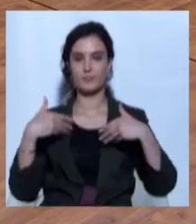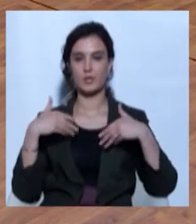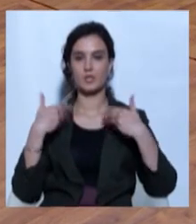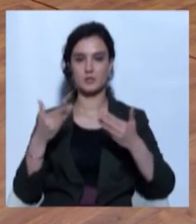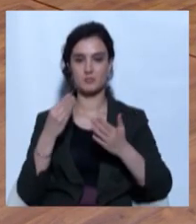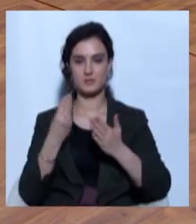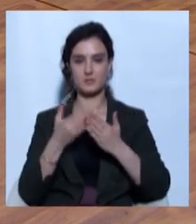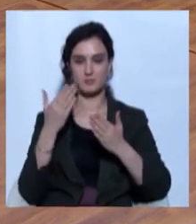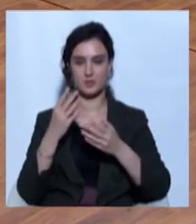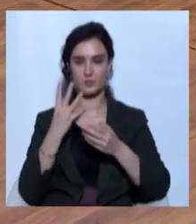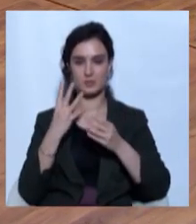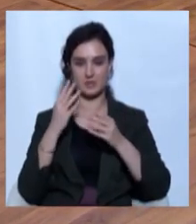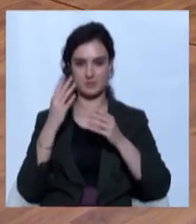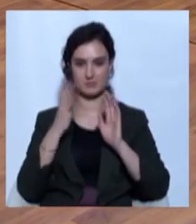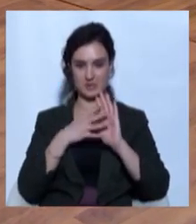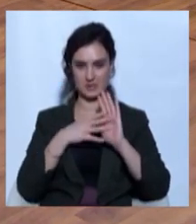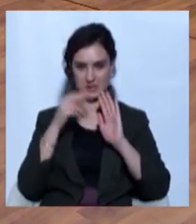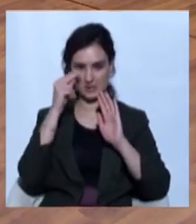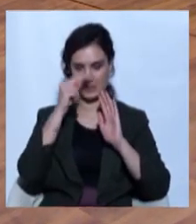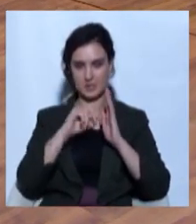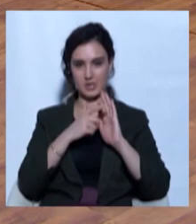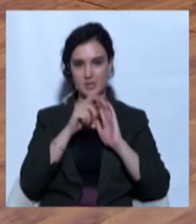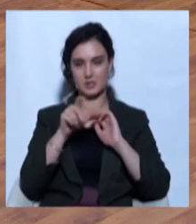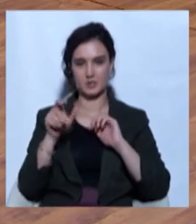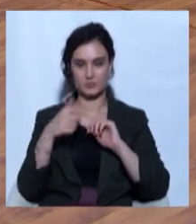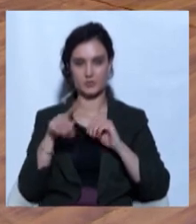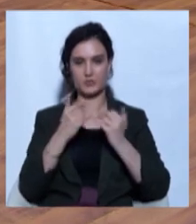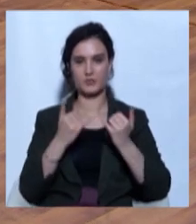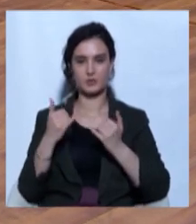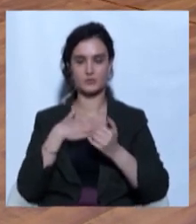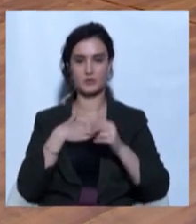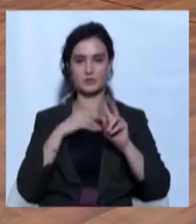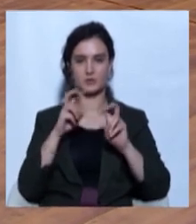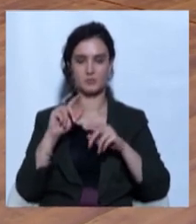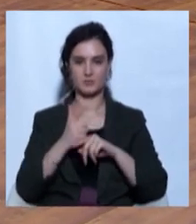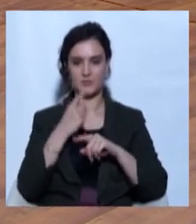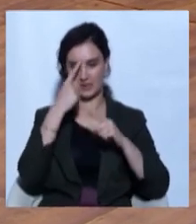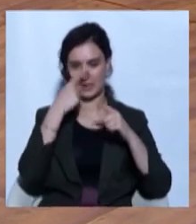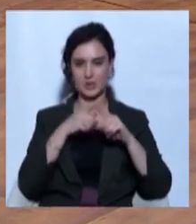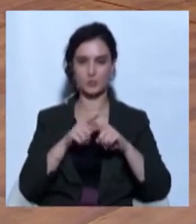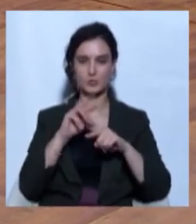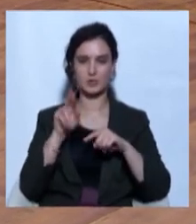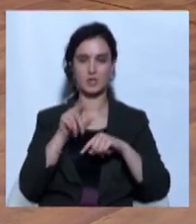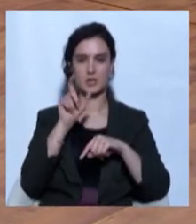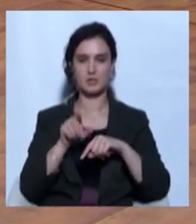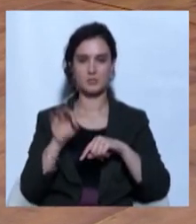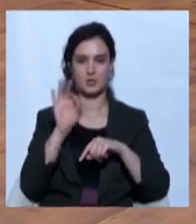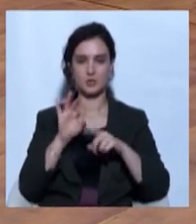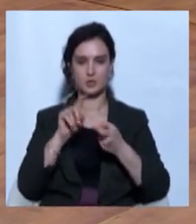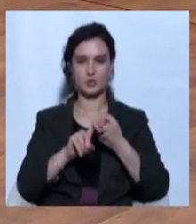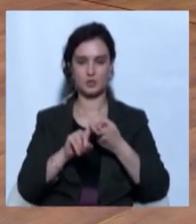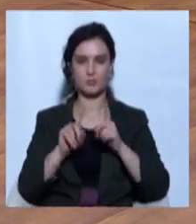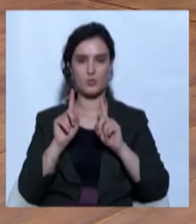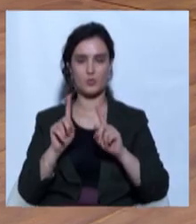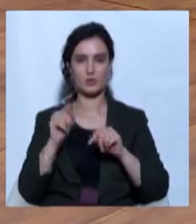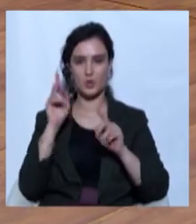მოგესალმებით ძვირფასო მეცხრე კლასელებო. დღევანდელი ჩვენი თემა კვლავ არქიტექტურას და ადამიანს შეეხება,